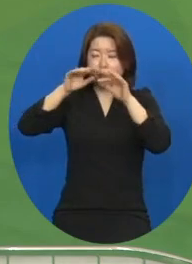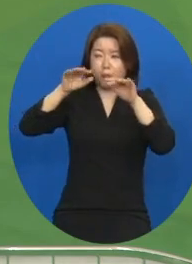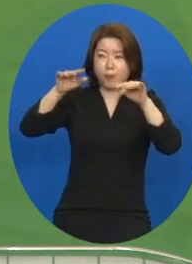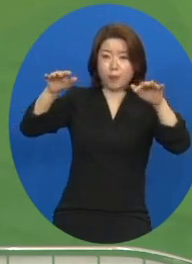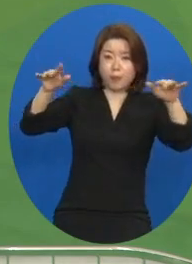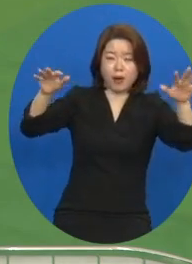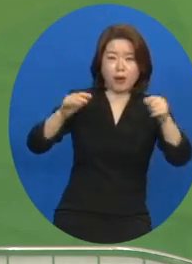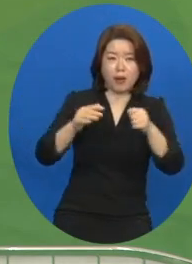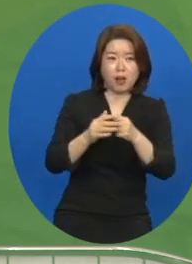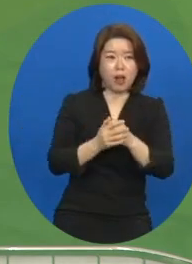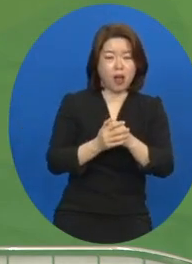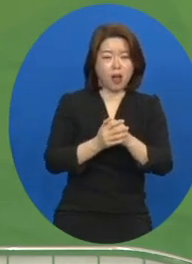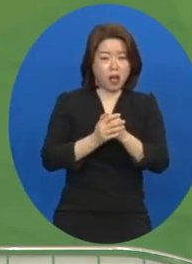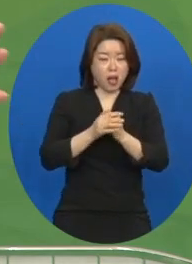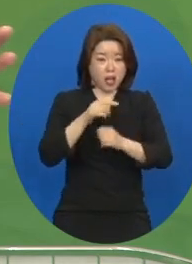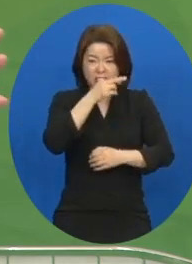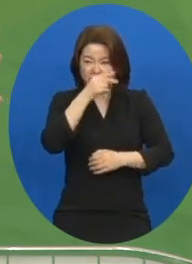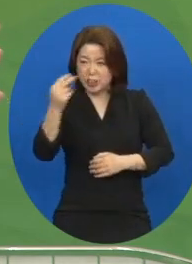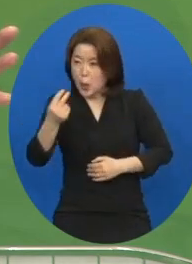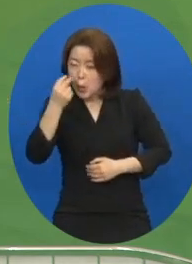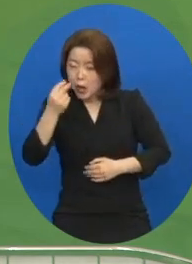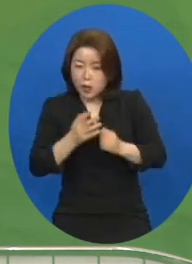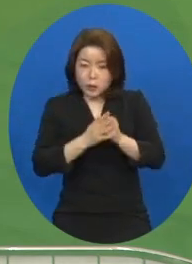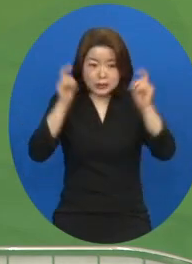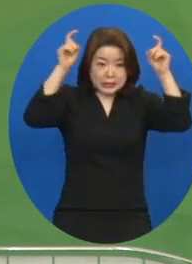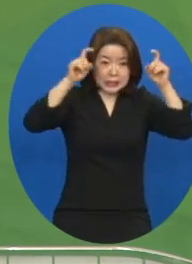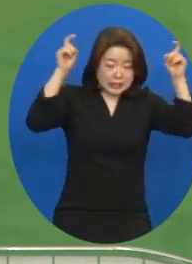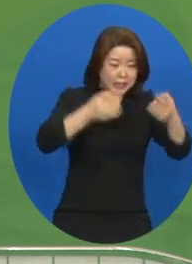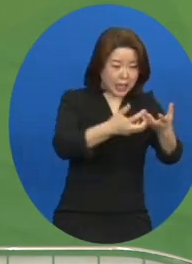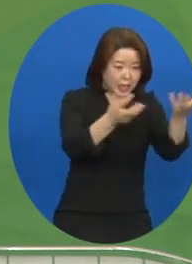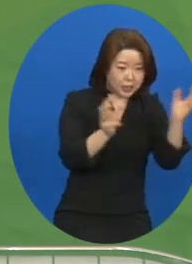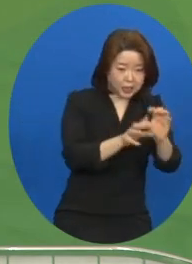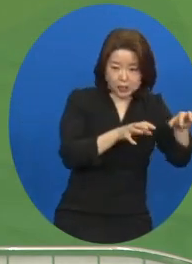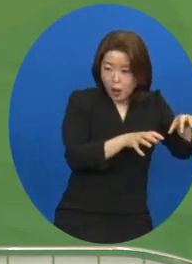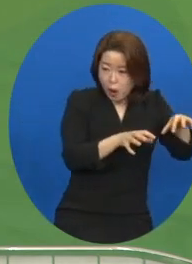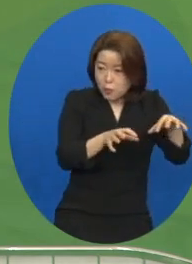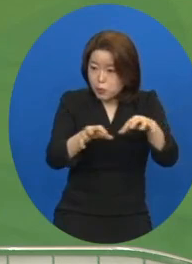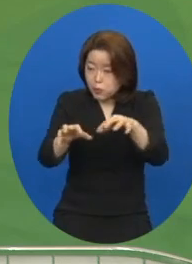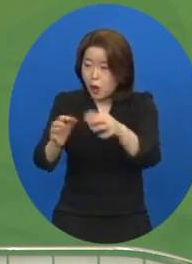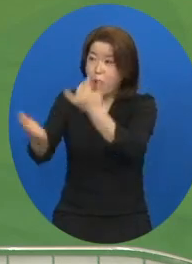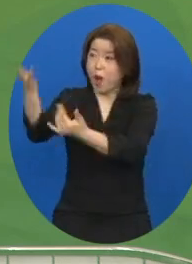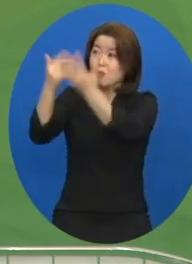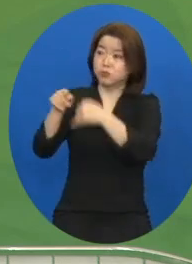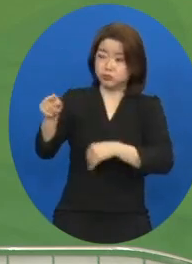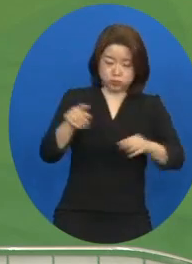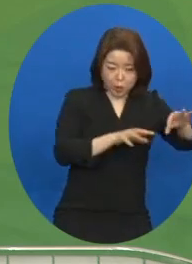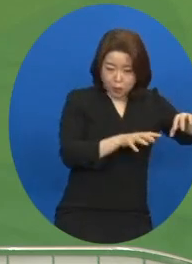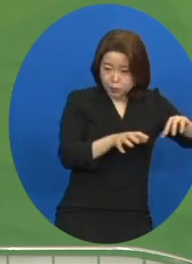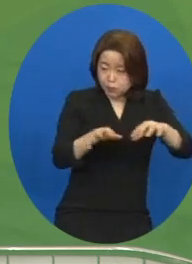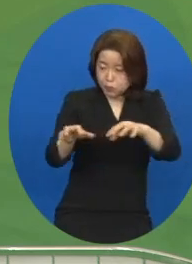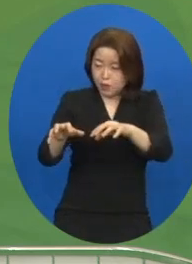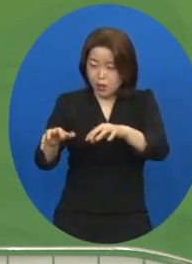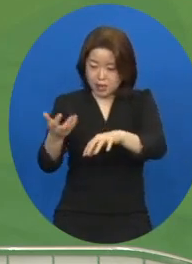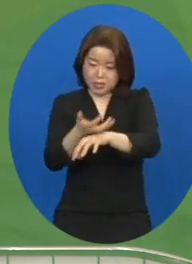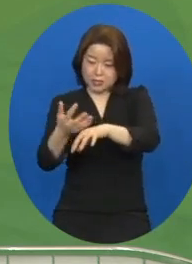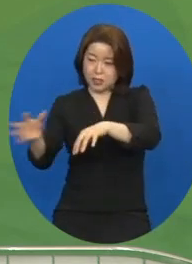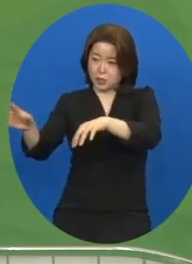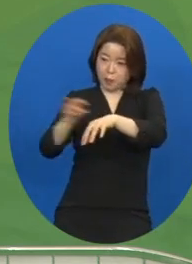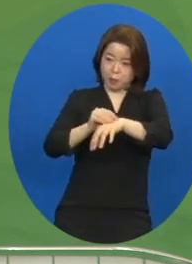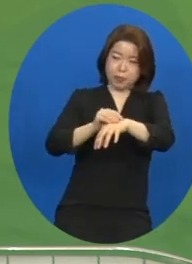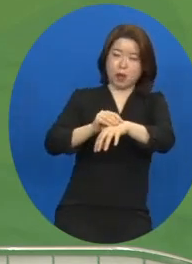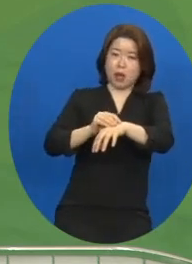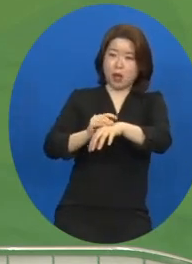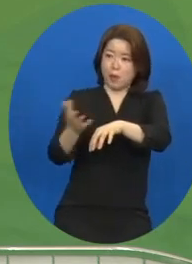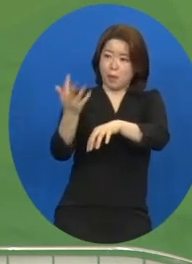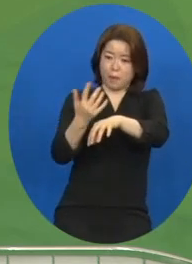그 냄새를 맡고 양떼들이 불이 난 창고로 막 몰려드는 겁니다. 아, 털에 불이 붙으면 양들은